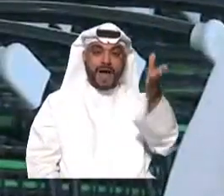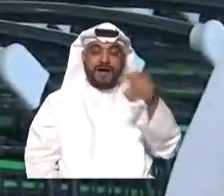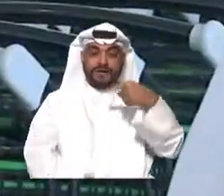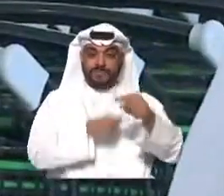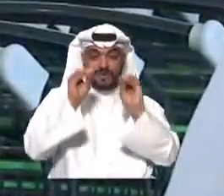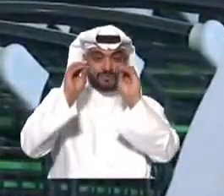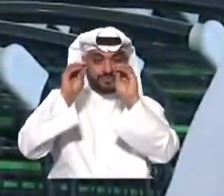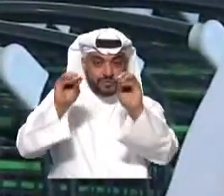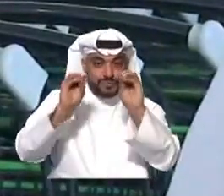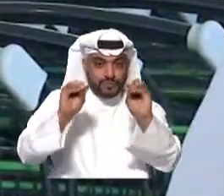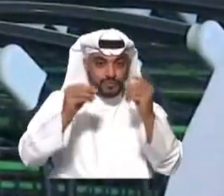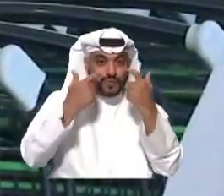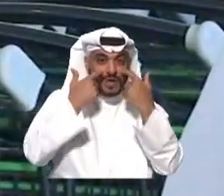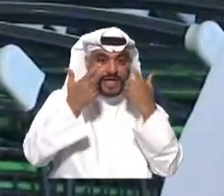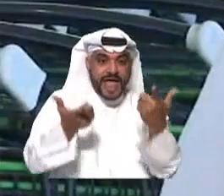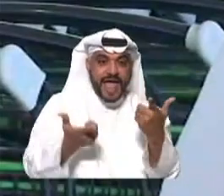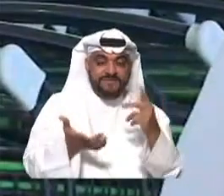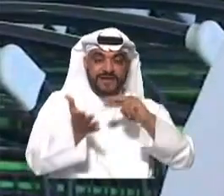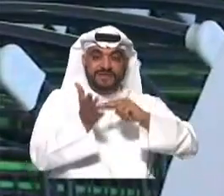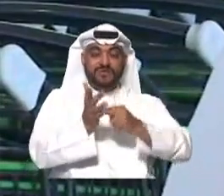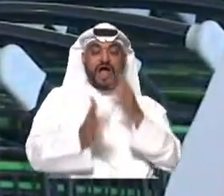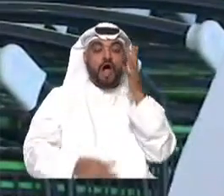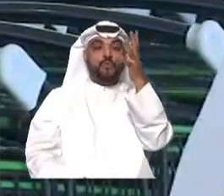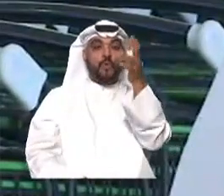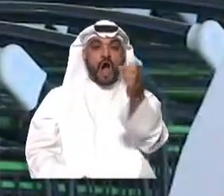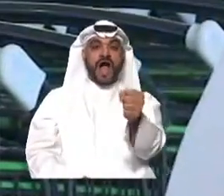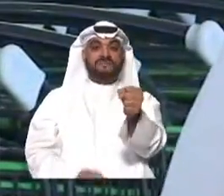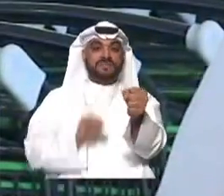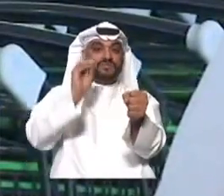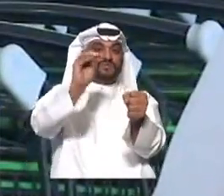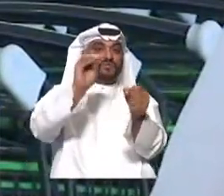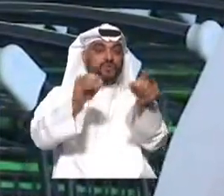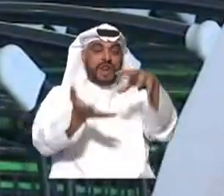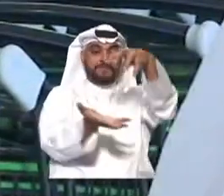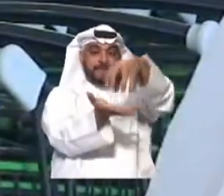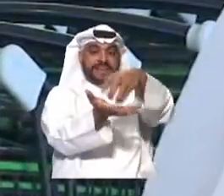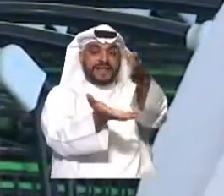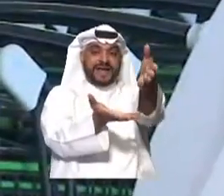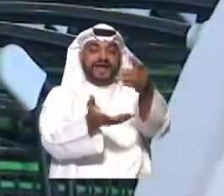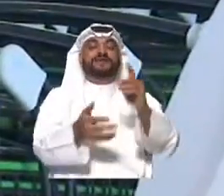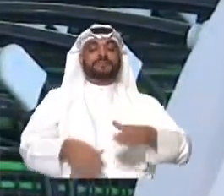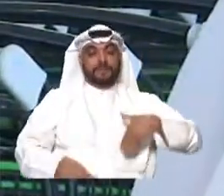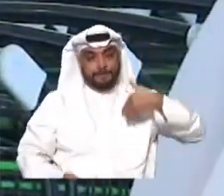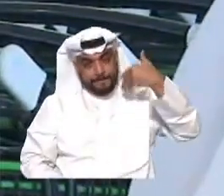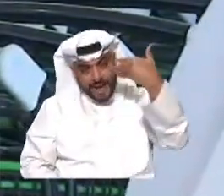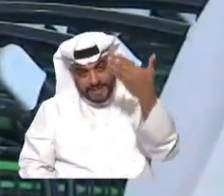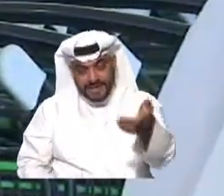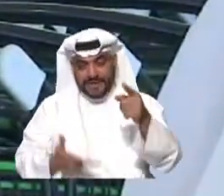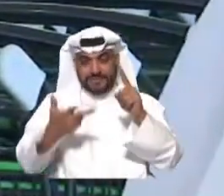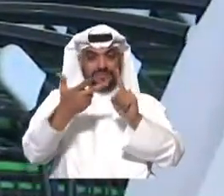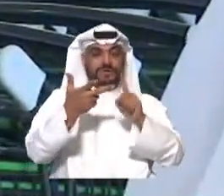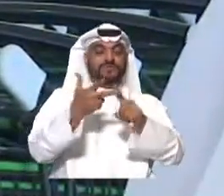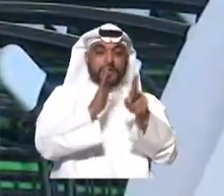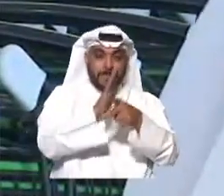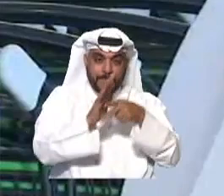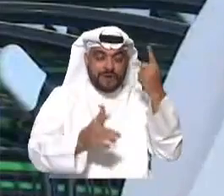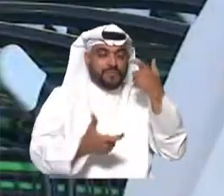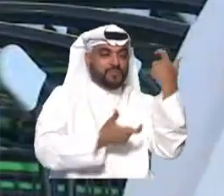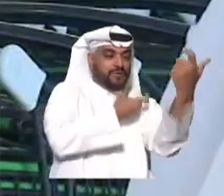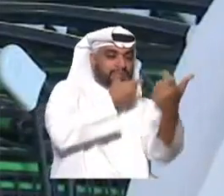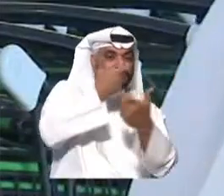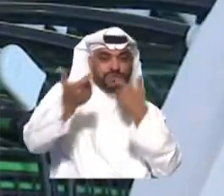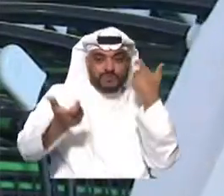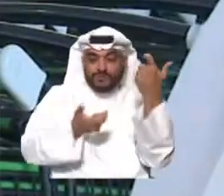تنبيهات للمحلات المخالفة للاشتراطات الصحية. بعدها تتسلسل العملية في جولات أخرى للتأكد